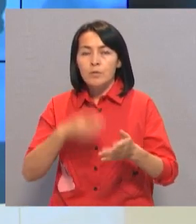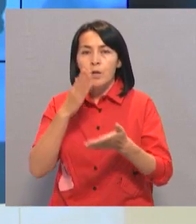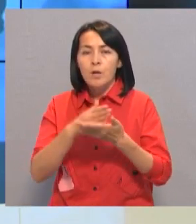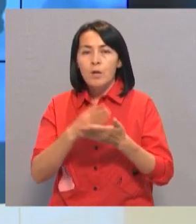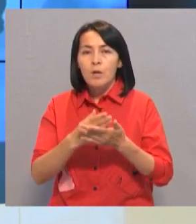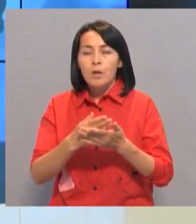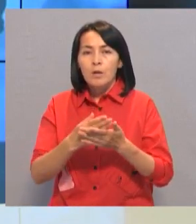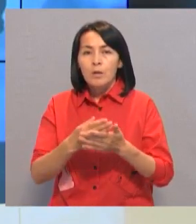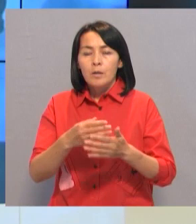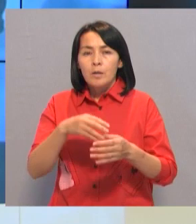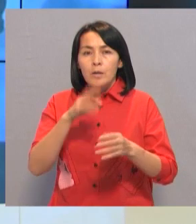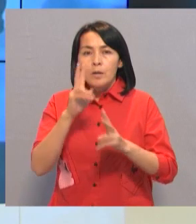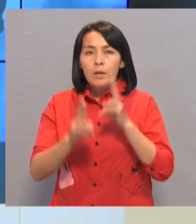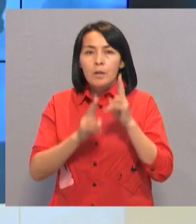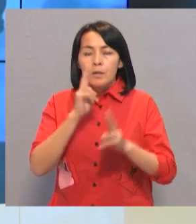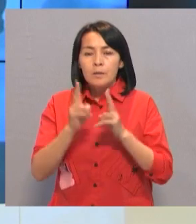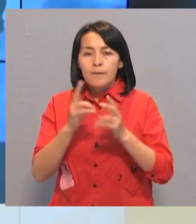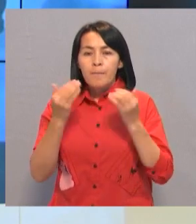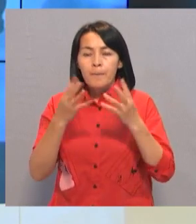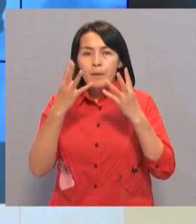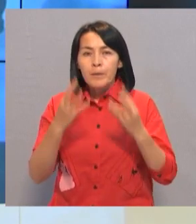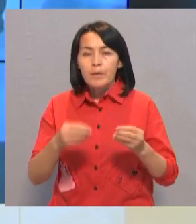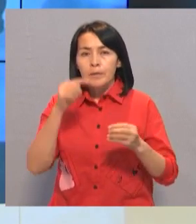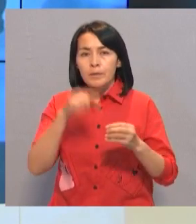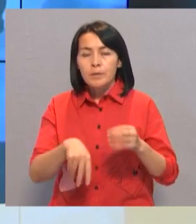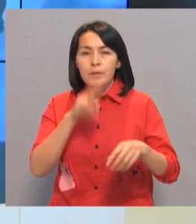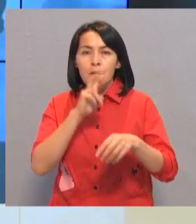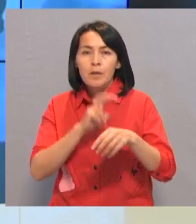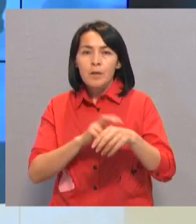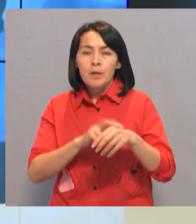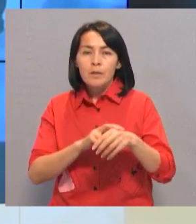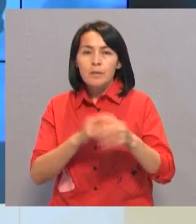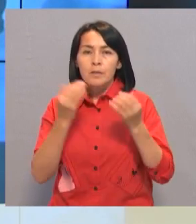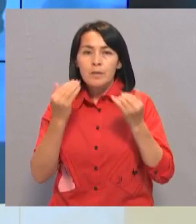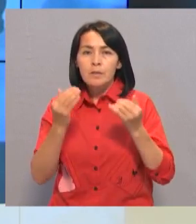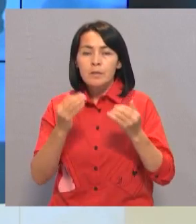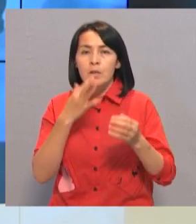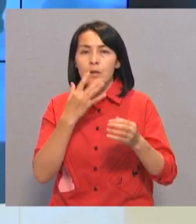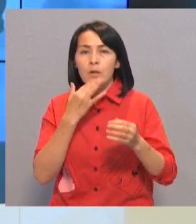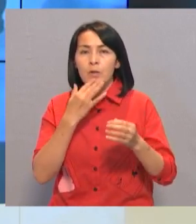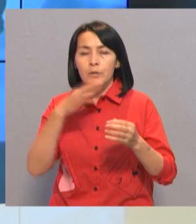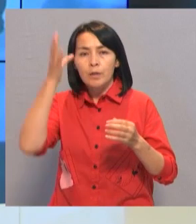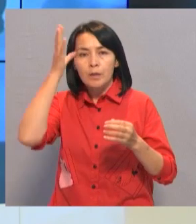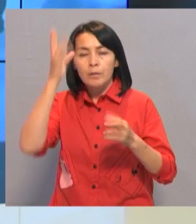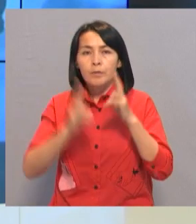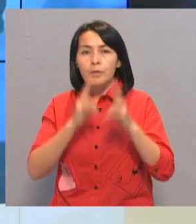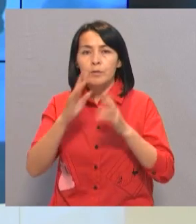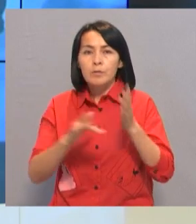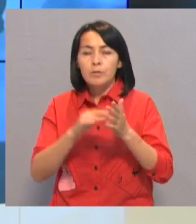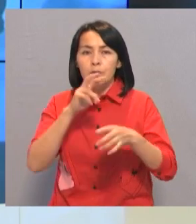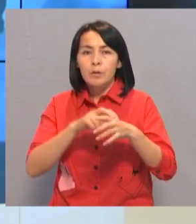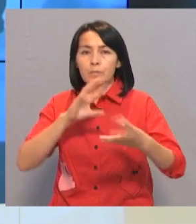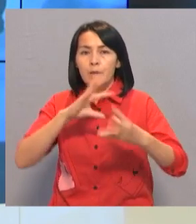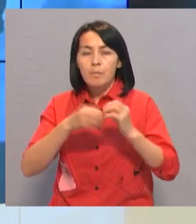болған артық өсінділерді алып тастады. Бұл күні жергілікті ақхалаттылар Сызғанов атындағы ұлттық ғылыми хирургиялық орталық